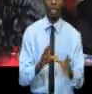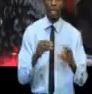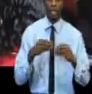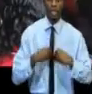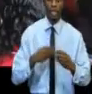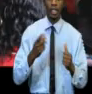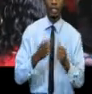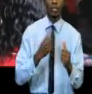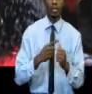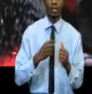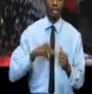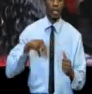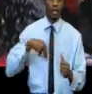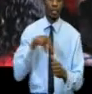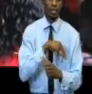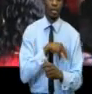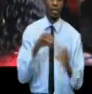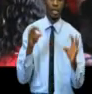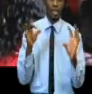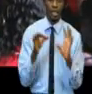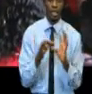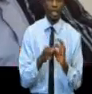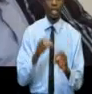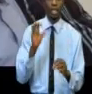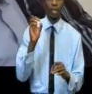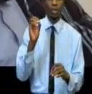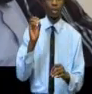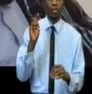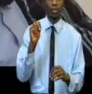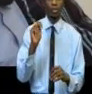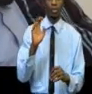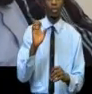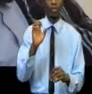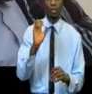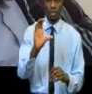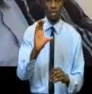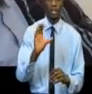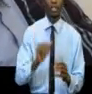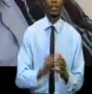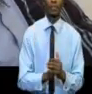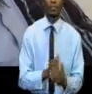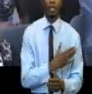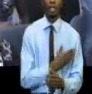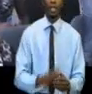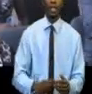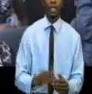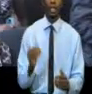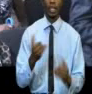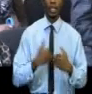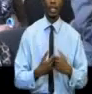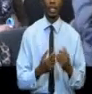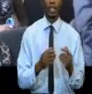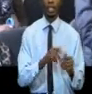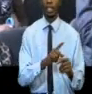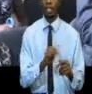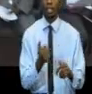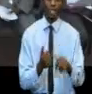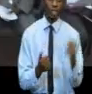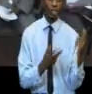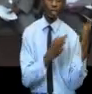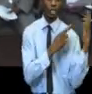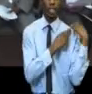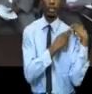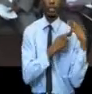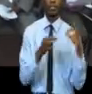fructueux avec les experts comptables libéraux, les commissaires aux comptes et les responsables des entreprises. En voici les